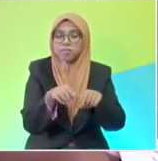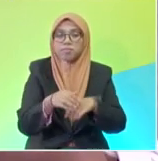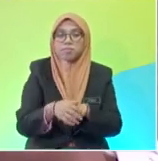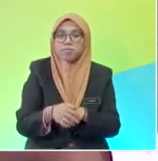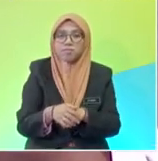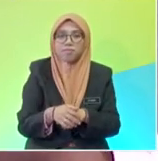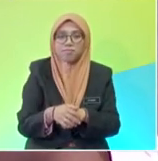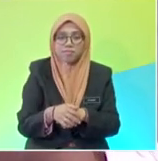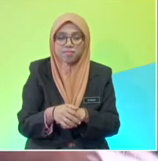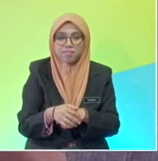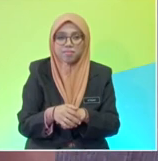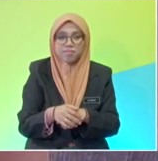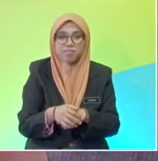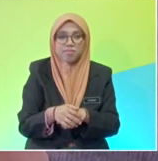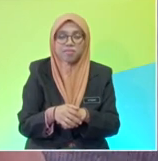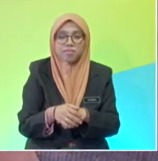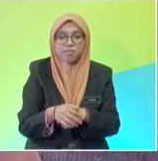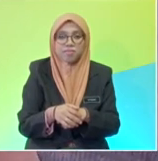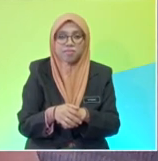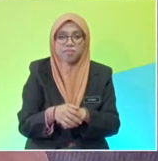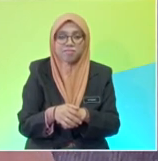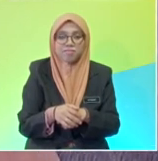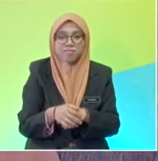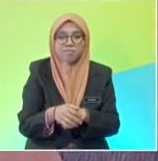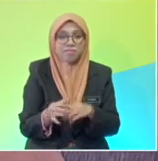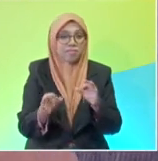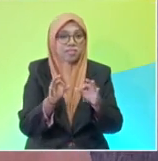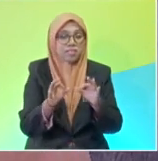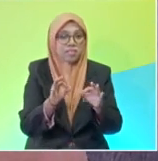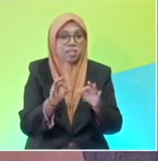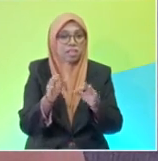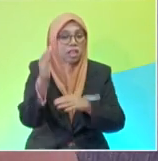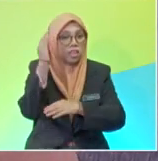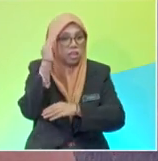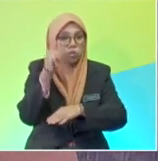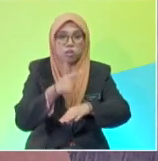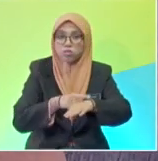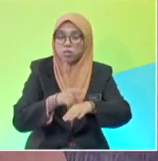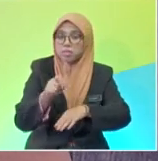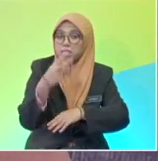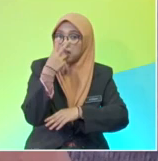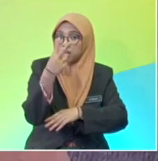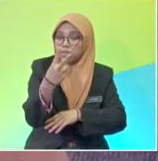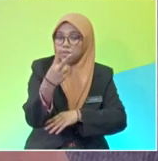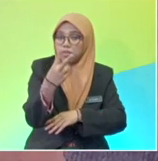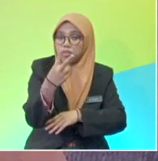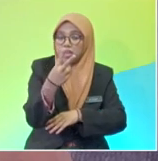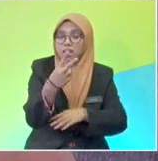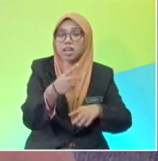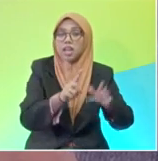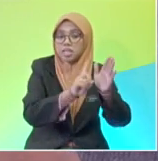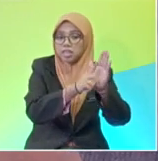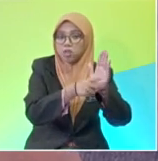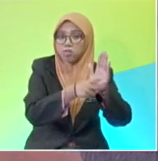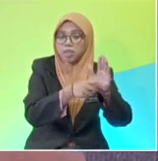pendek berwarna hitam. Di mana kalau kita nak tahu waktu, kita perlu tengok jarum jam pendek dia